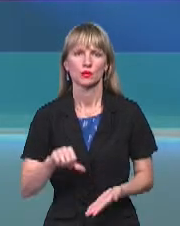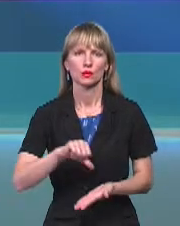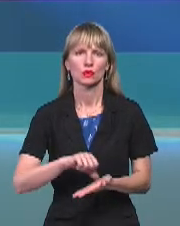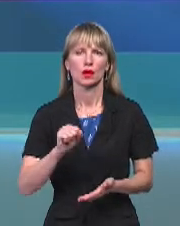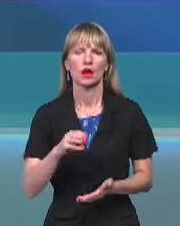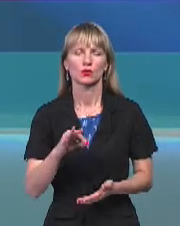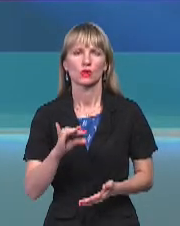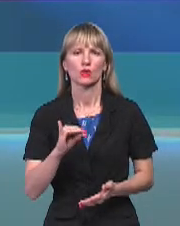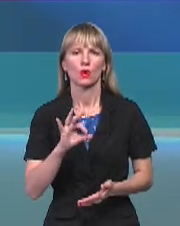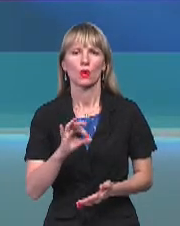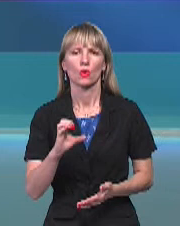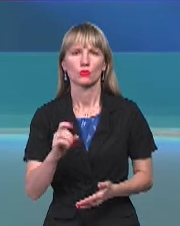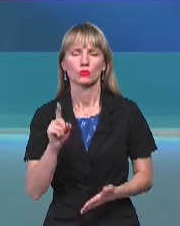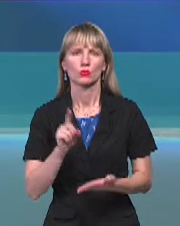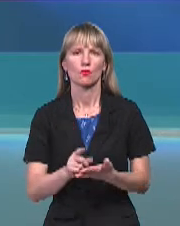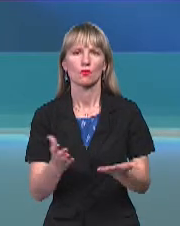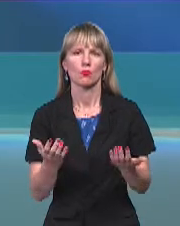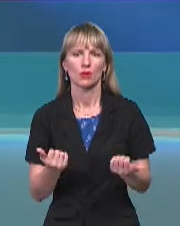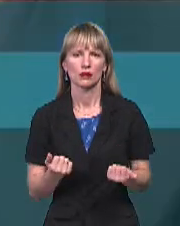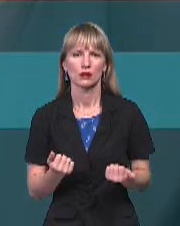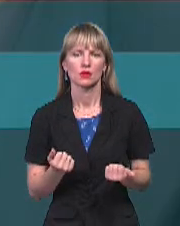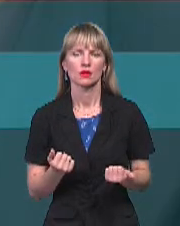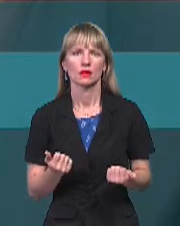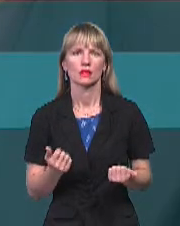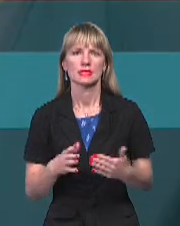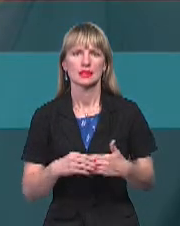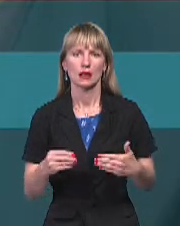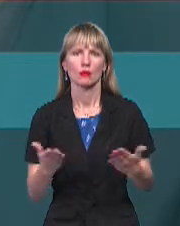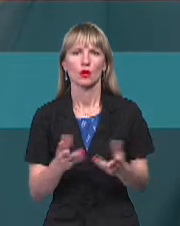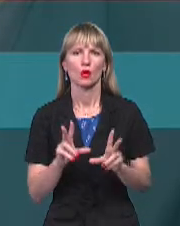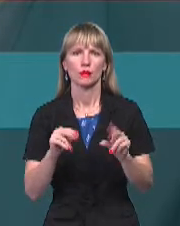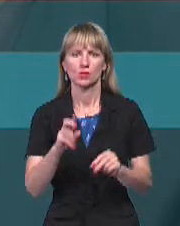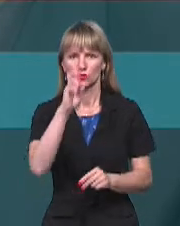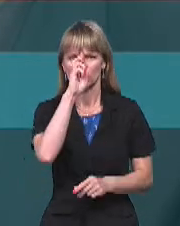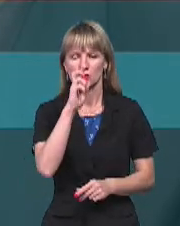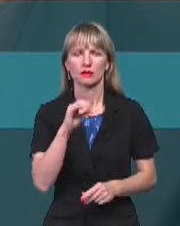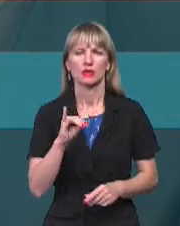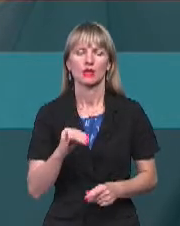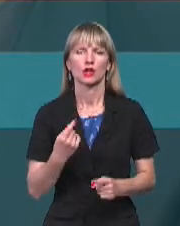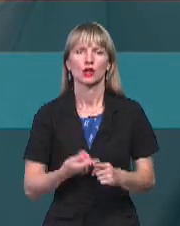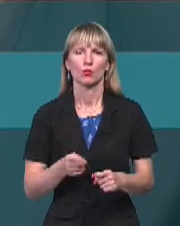учасники АТО і ООС повинні отримати належну їм землю. Тому